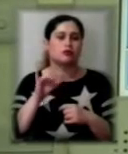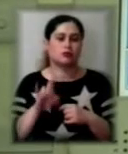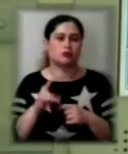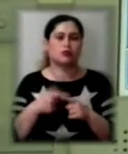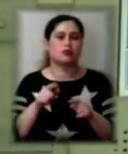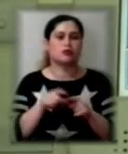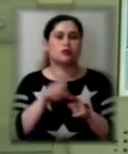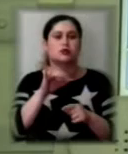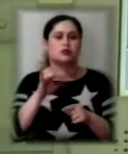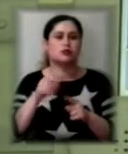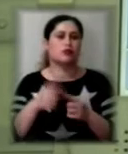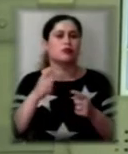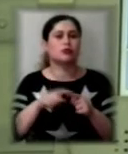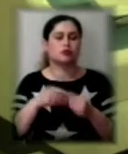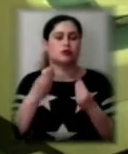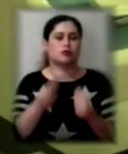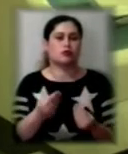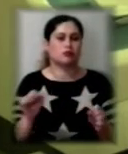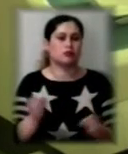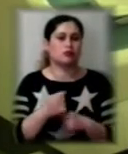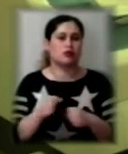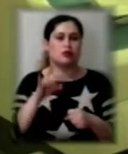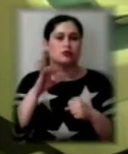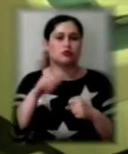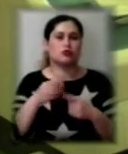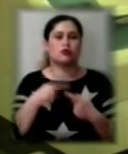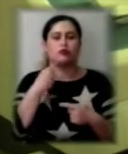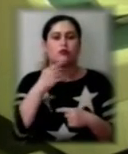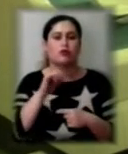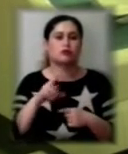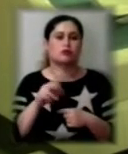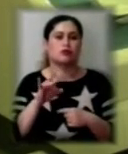тест-система швидше дає результати, розповідає Оксана Кравченко.